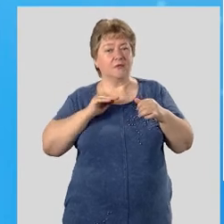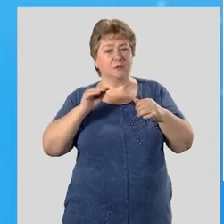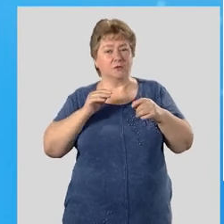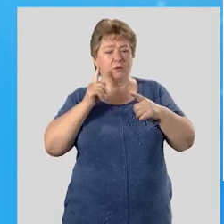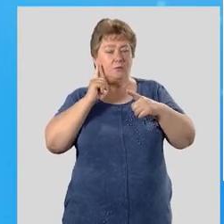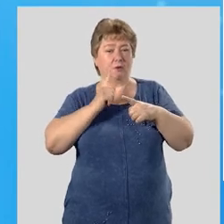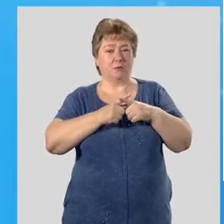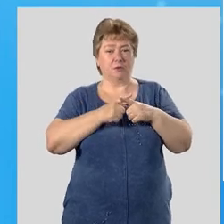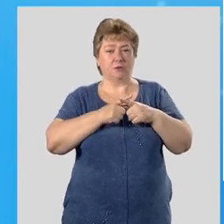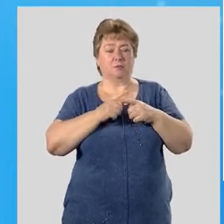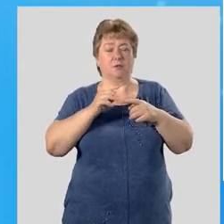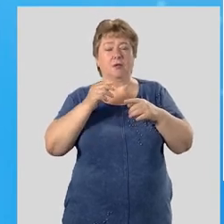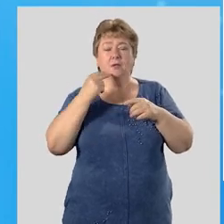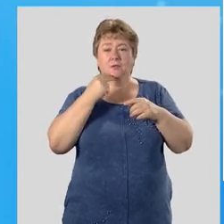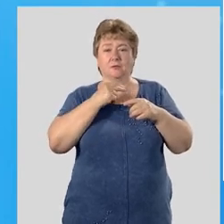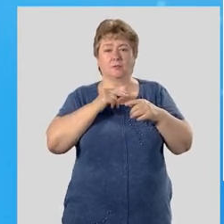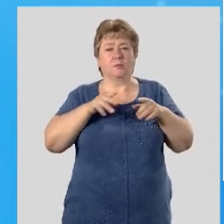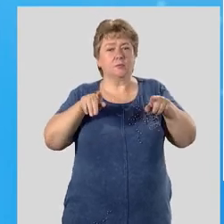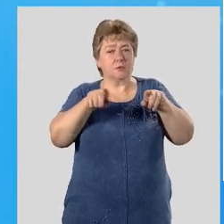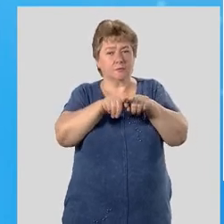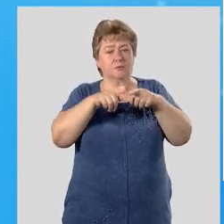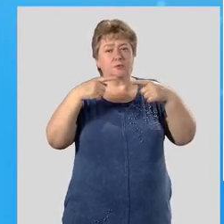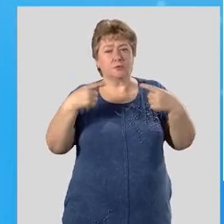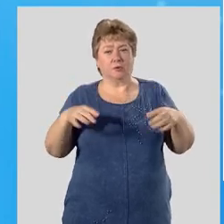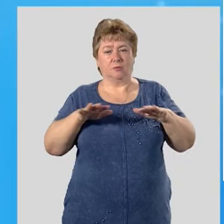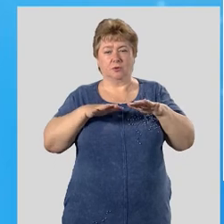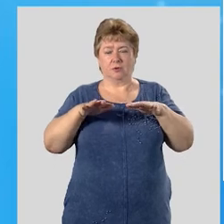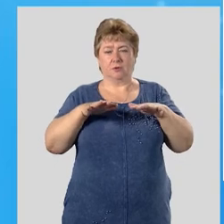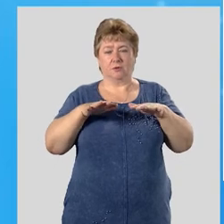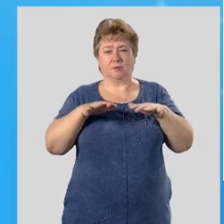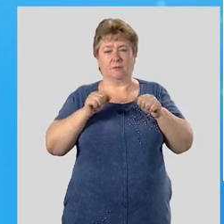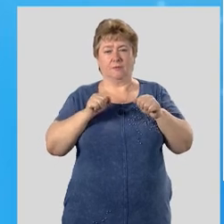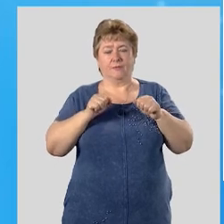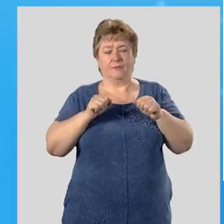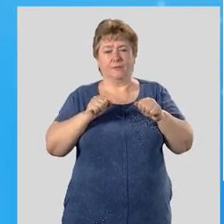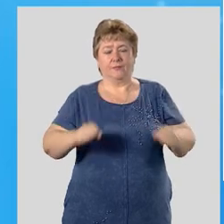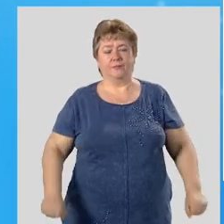Физическими и химическими свойствами по сравнению с другими жидкостями.